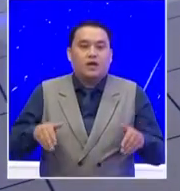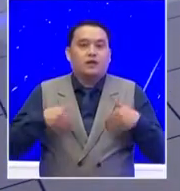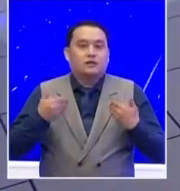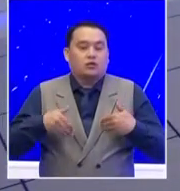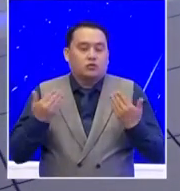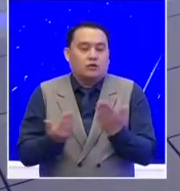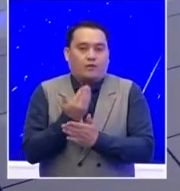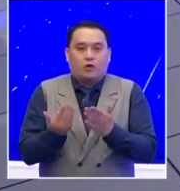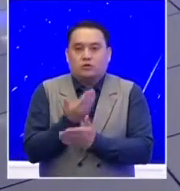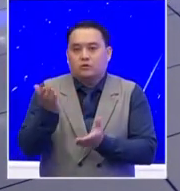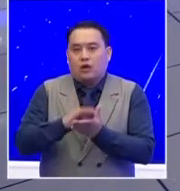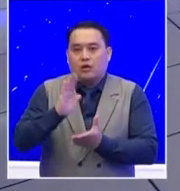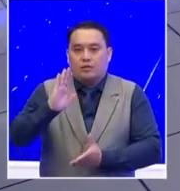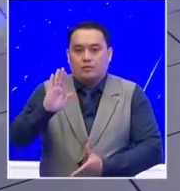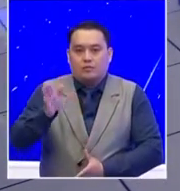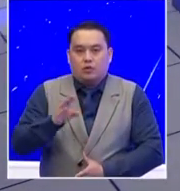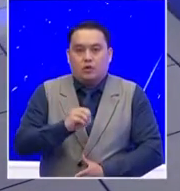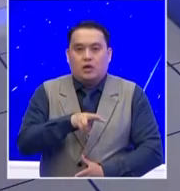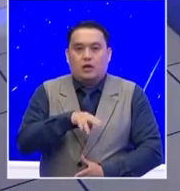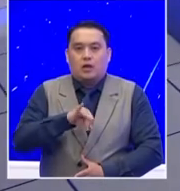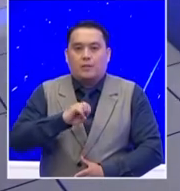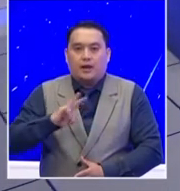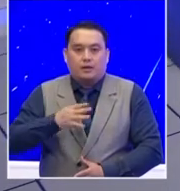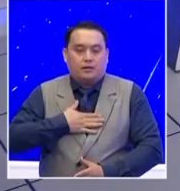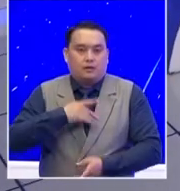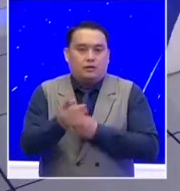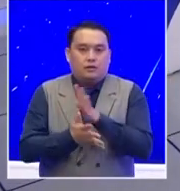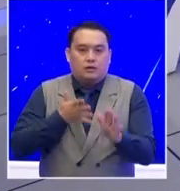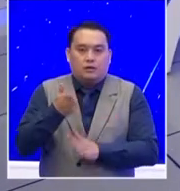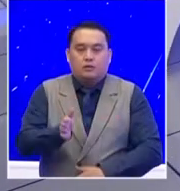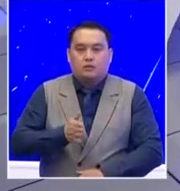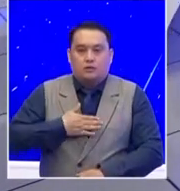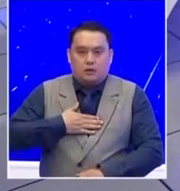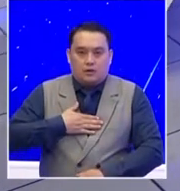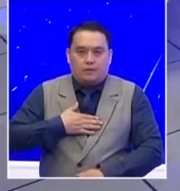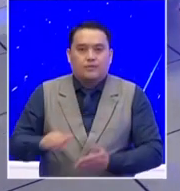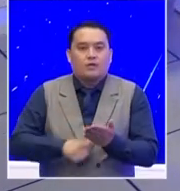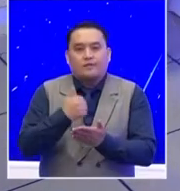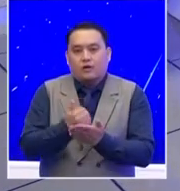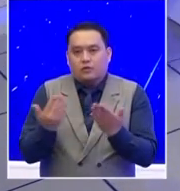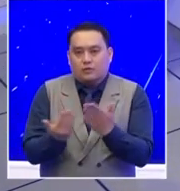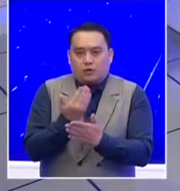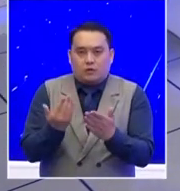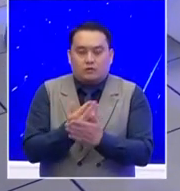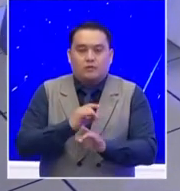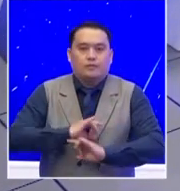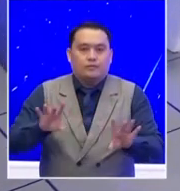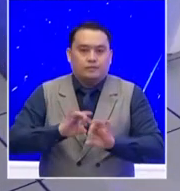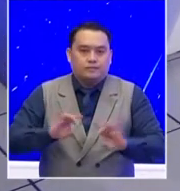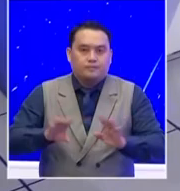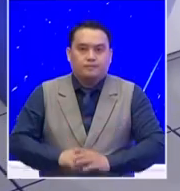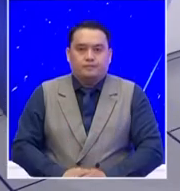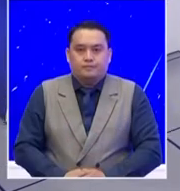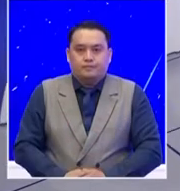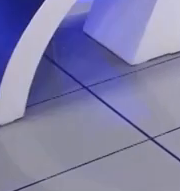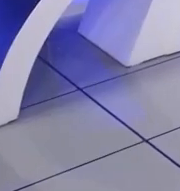Здравствуйте, время новостей на телеканале ЖТСУ, в студии Еламан Раимбеков, и трудоперевод обеспечивает Марат Жумабеков. И в начале выпуска коротко о самом